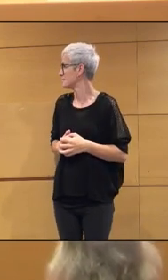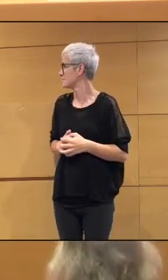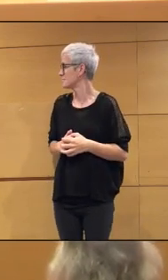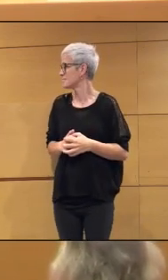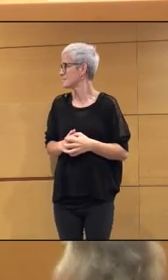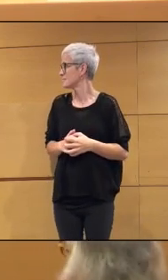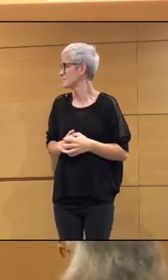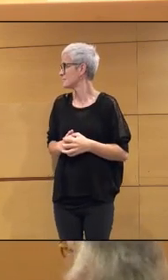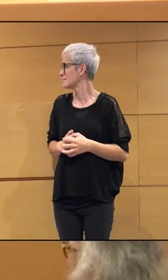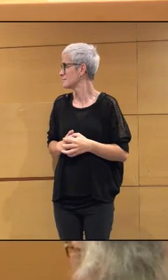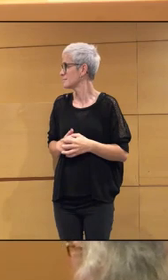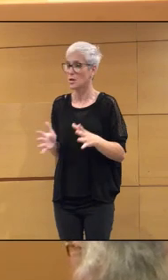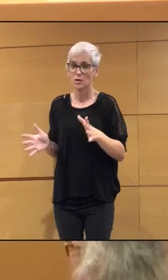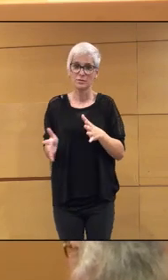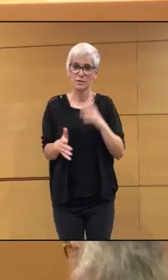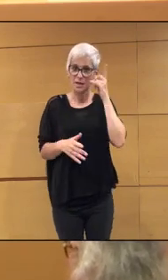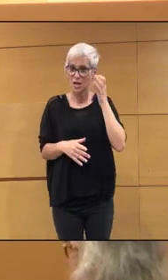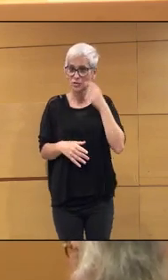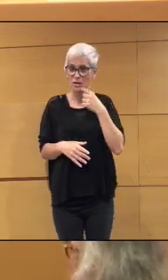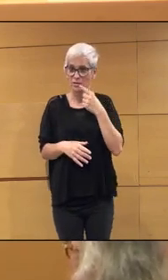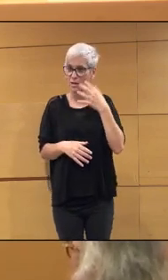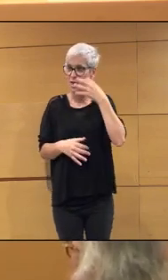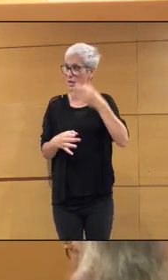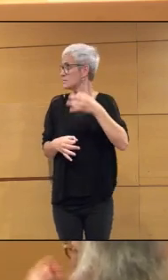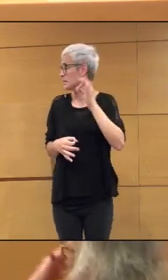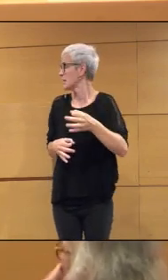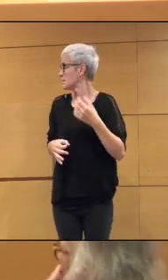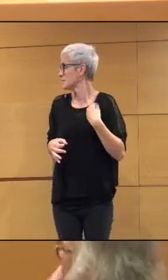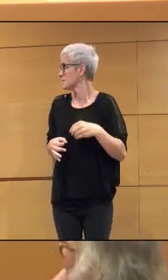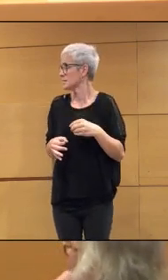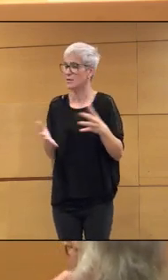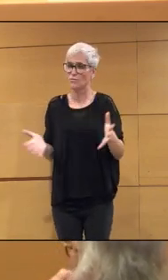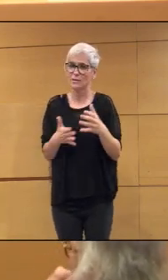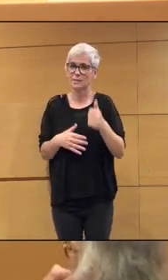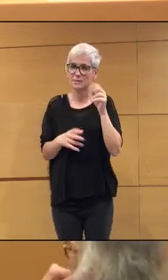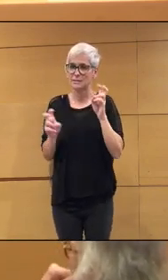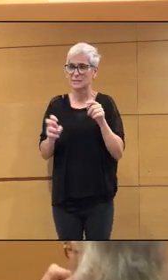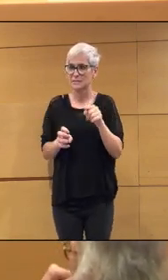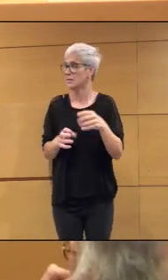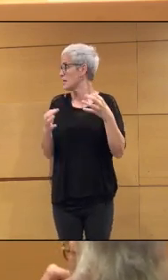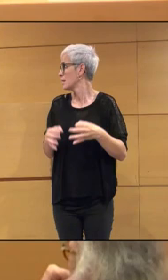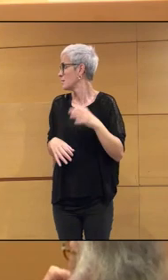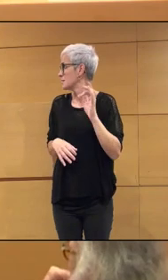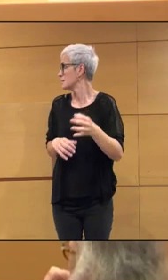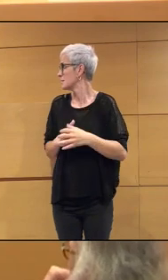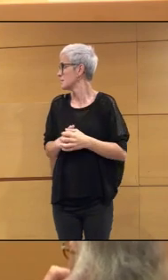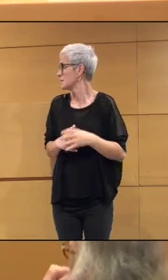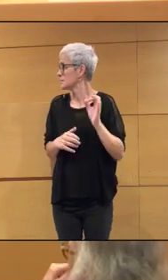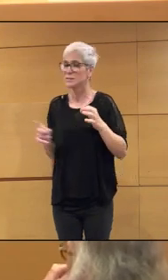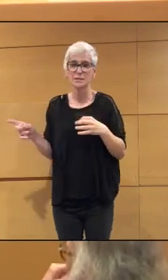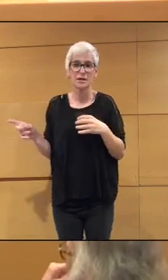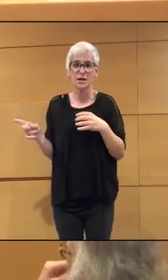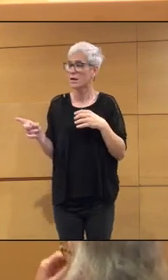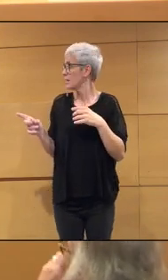anem. No, no, però és veritat, que amb el blockchain podrien solventar algunes d'aquestes qüestions que apuntava l'Ester. Sí, puc dir una cosa? I